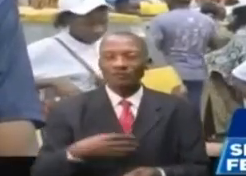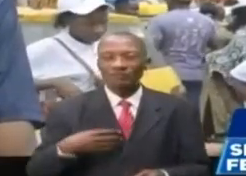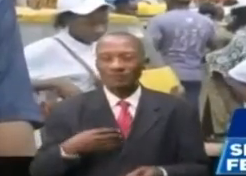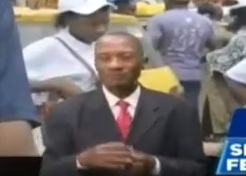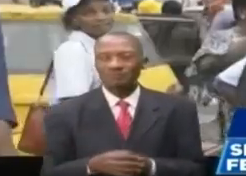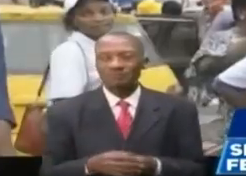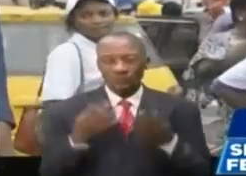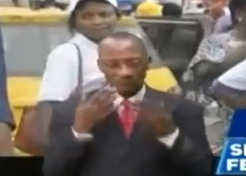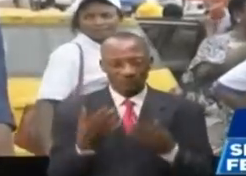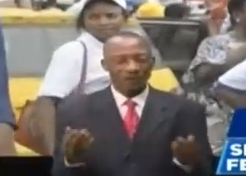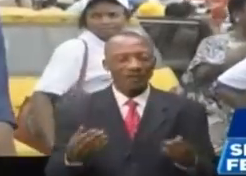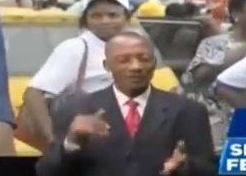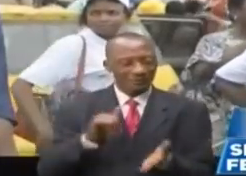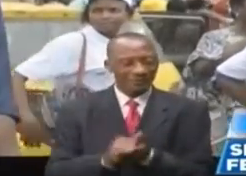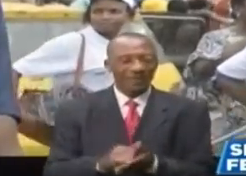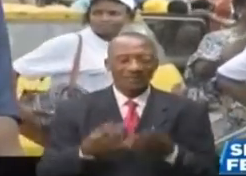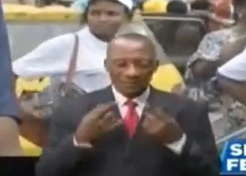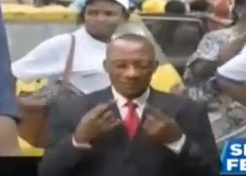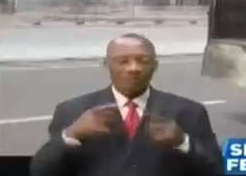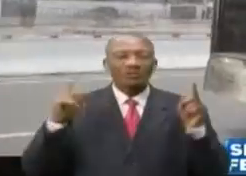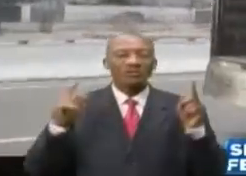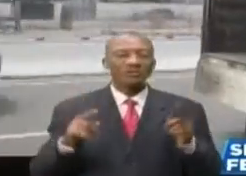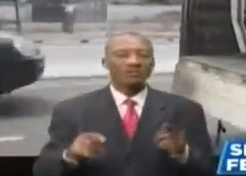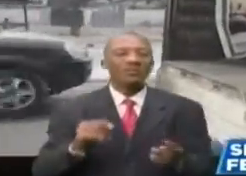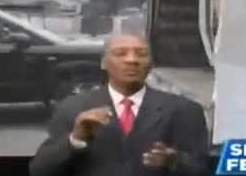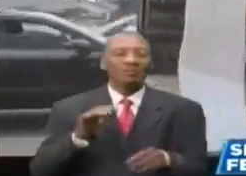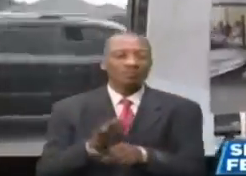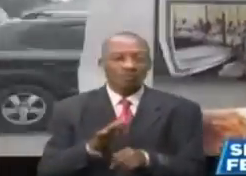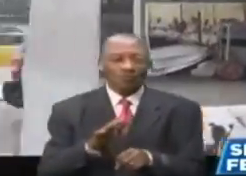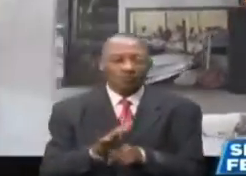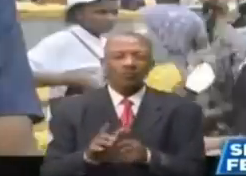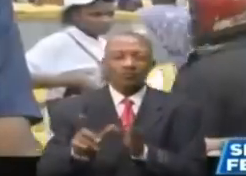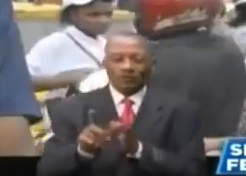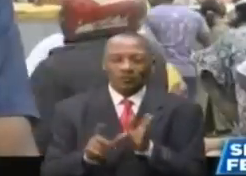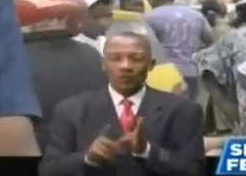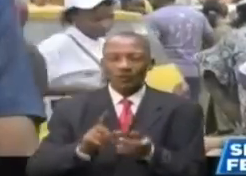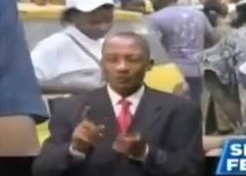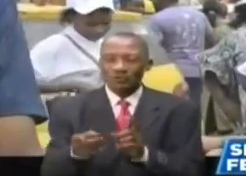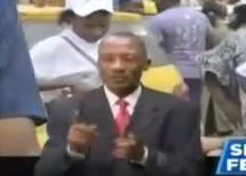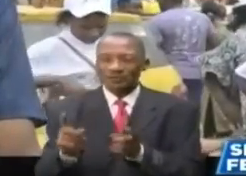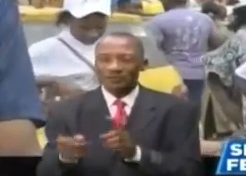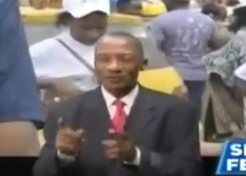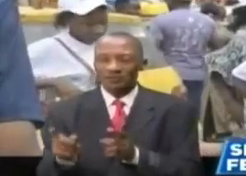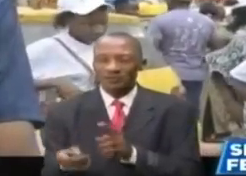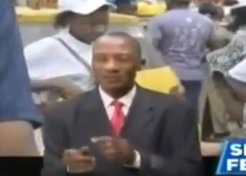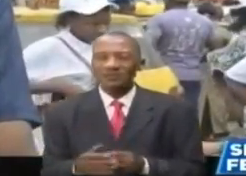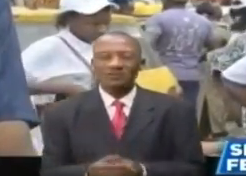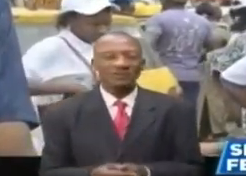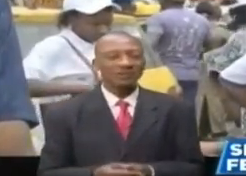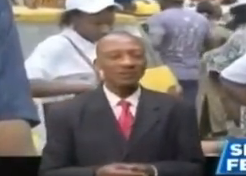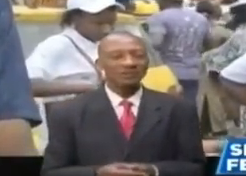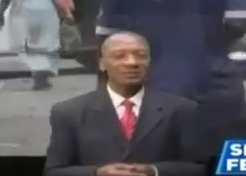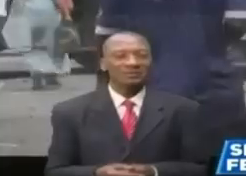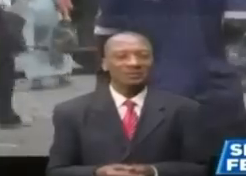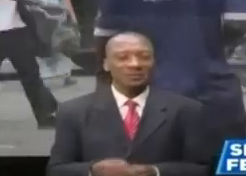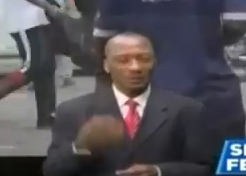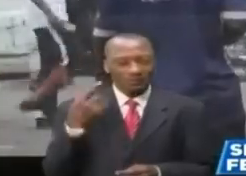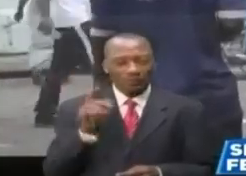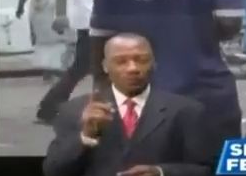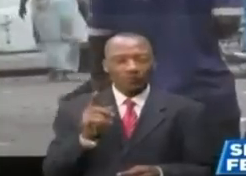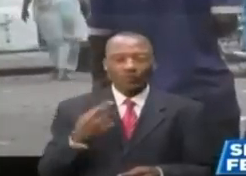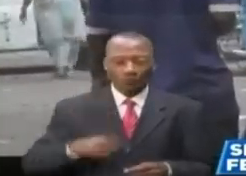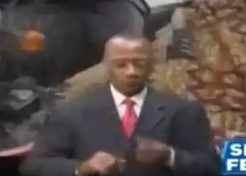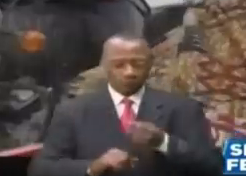réussite. Il y a plusieurs retombées par rapport à ce projet. La fin pour notre partenaire ONU Femmes. Les